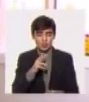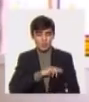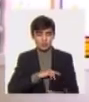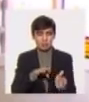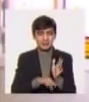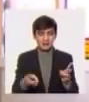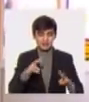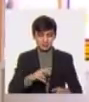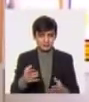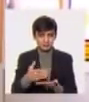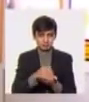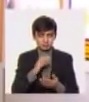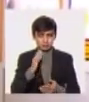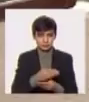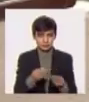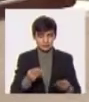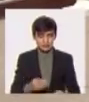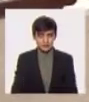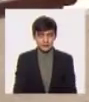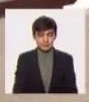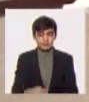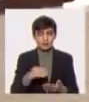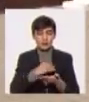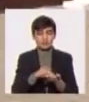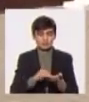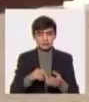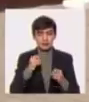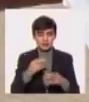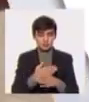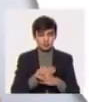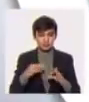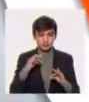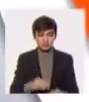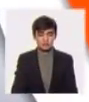работы. Средств нет, денег нет. Как оформить медпомощь?